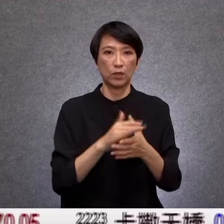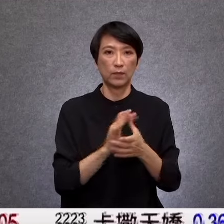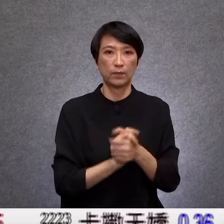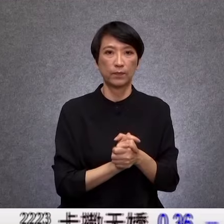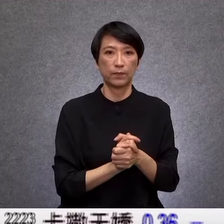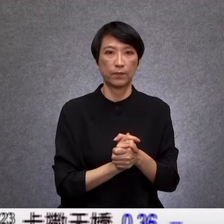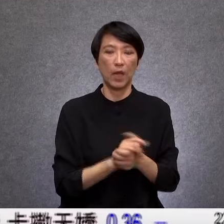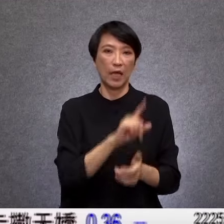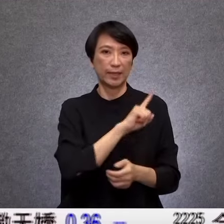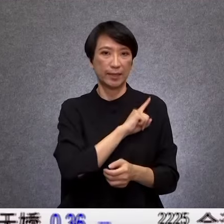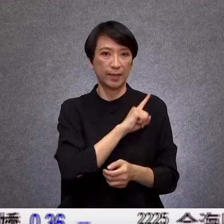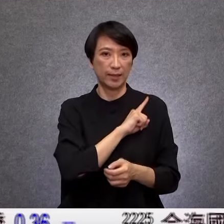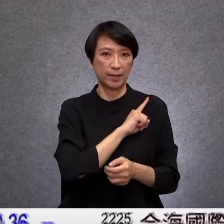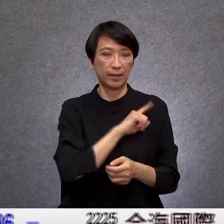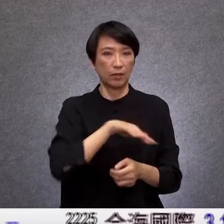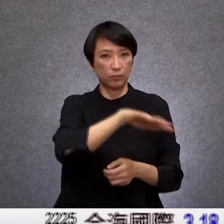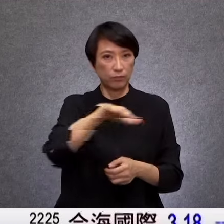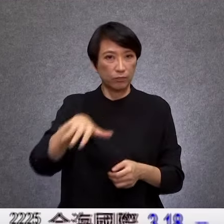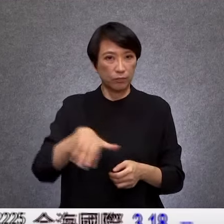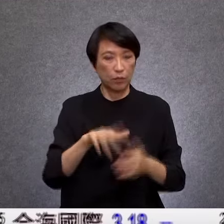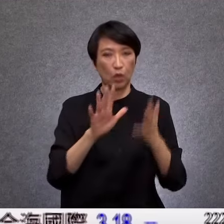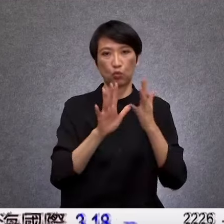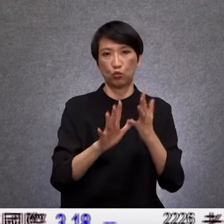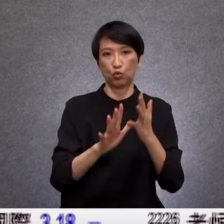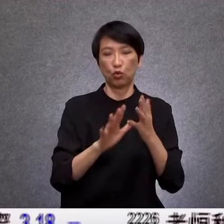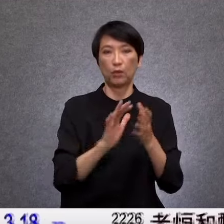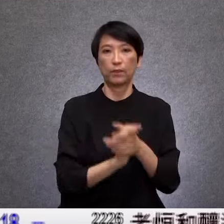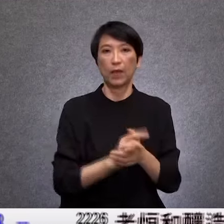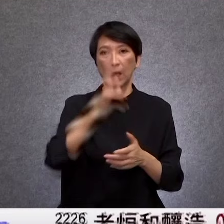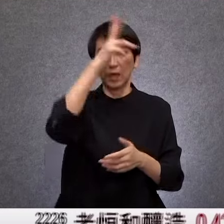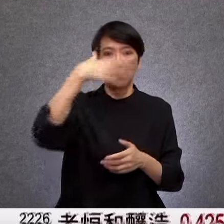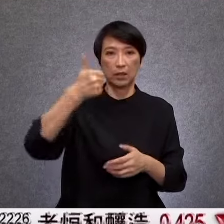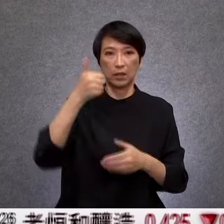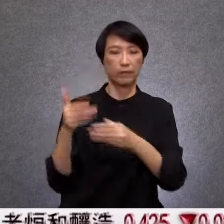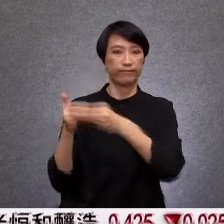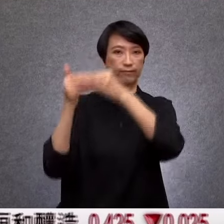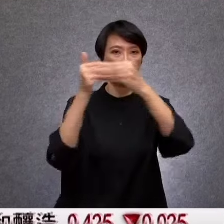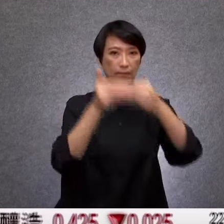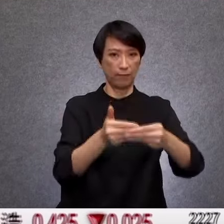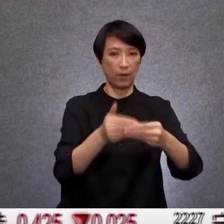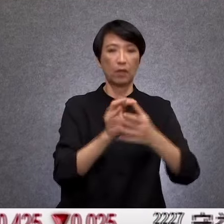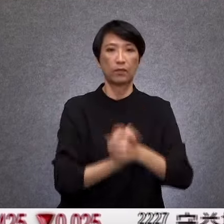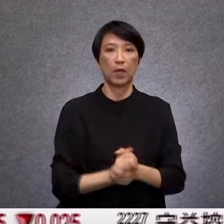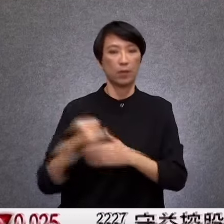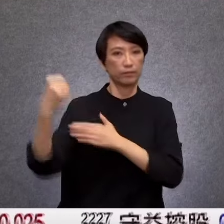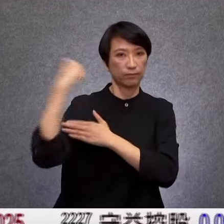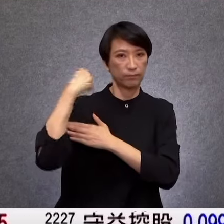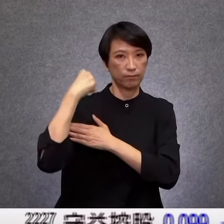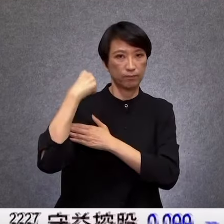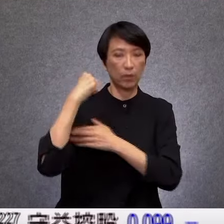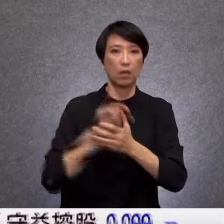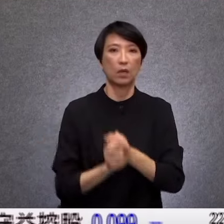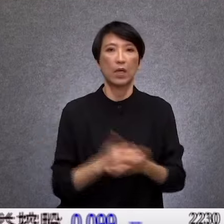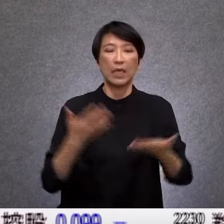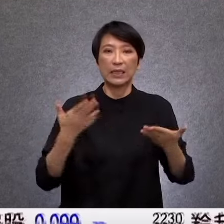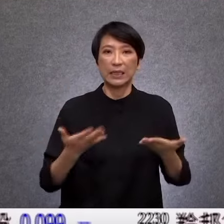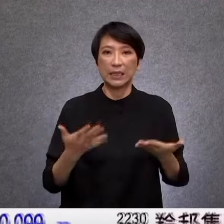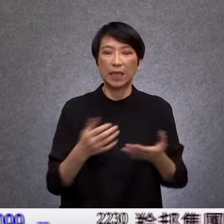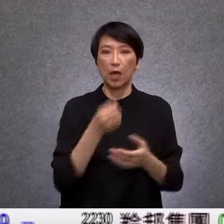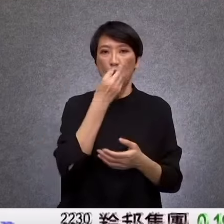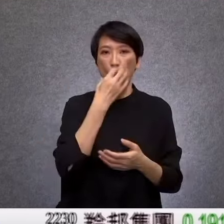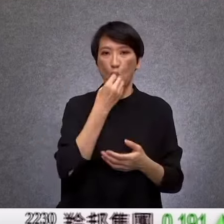特區政府嘅任務，所以咧係我哋自己整個團隊喺行政長官嘅領導之下，